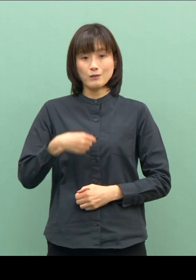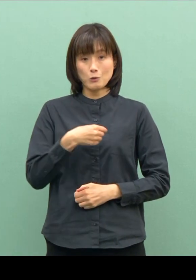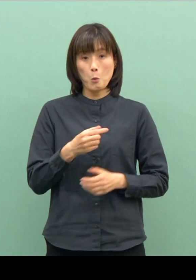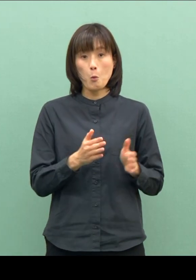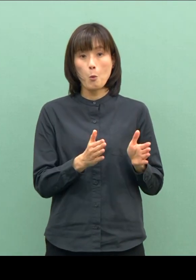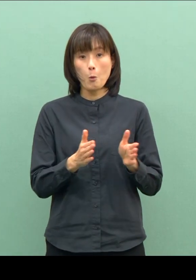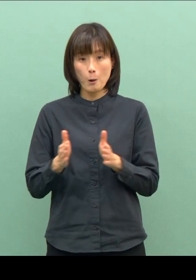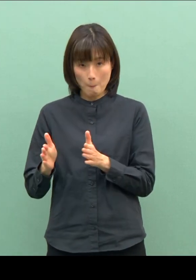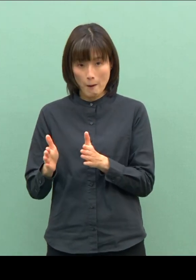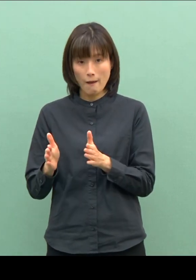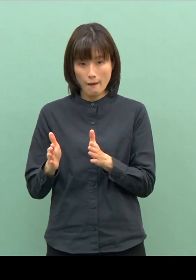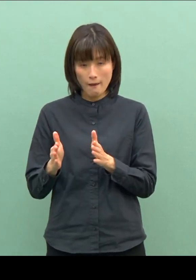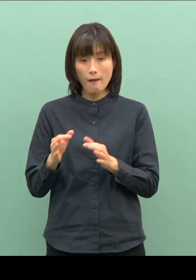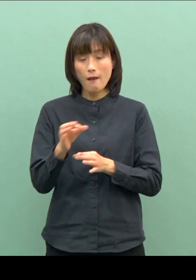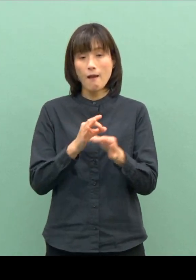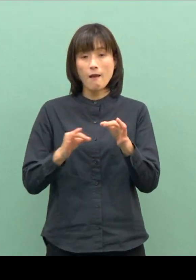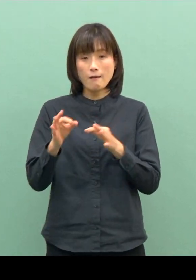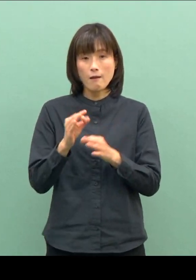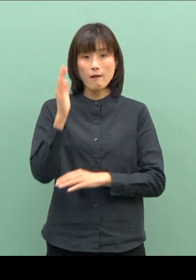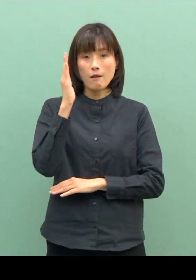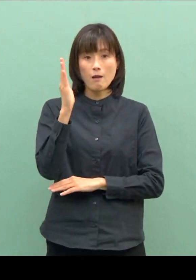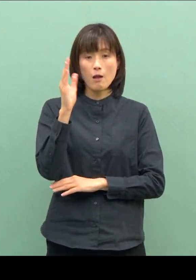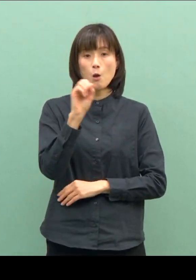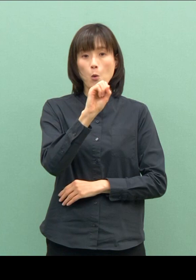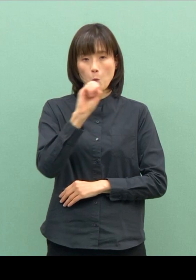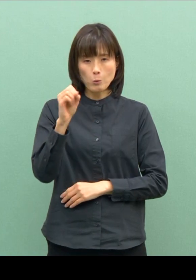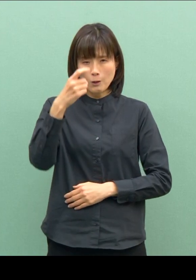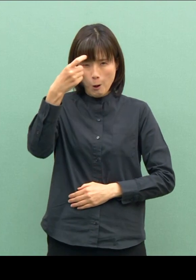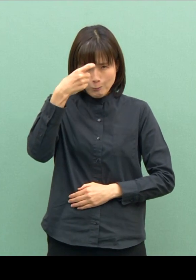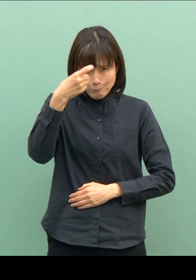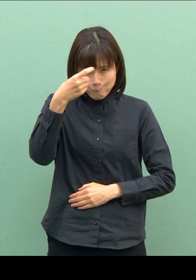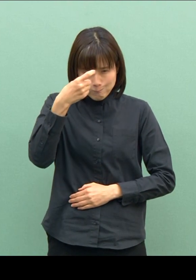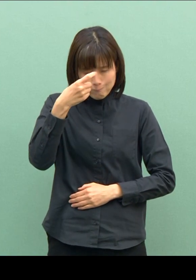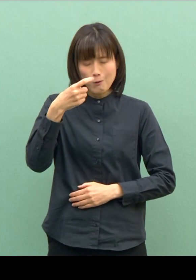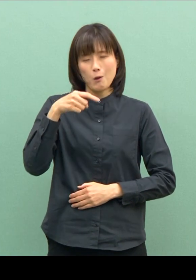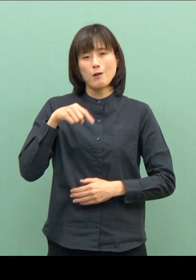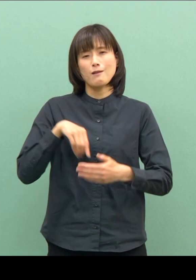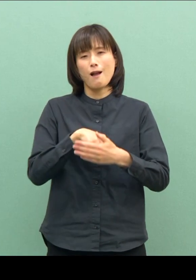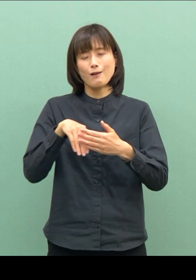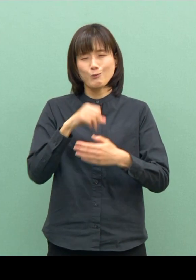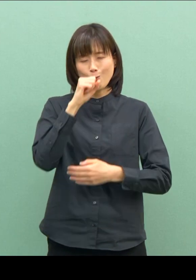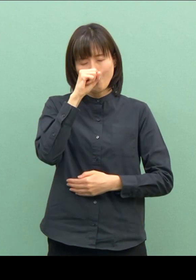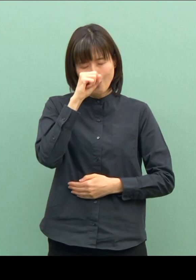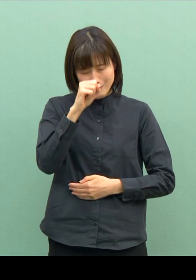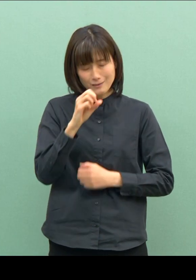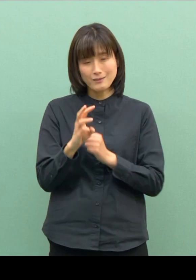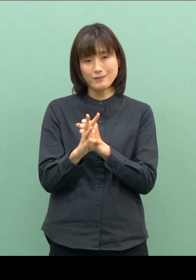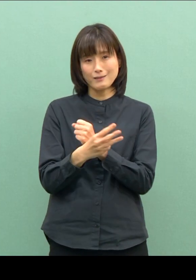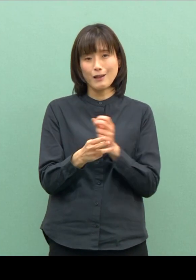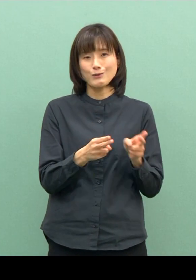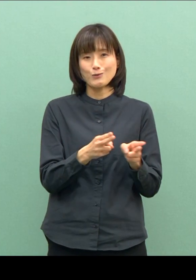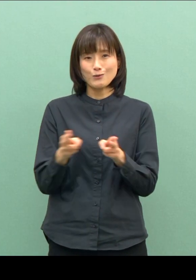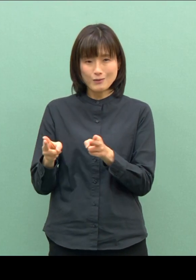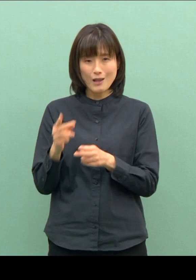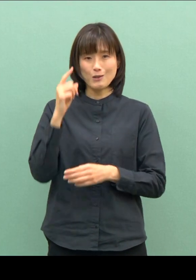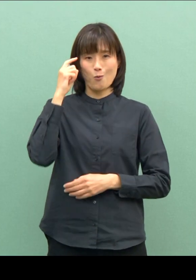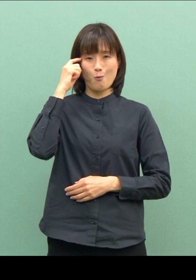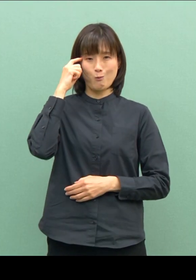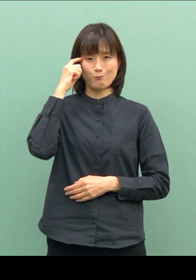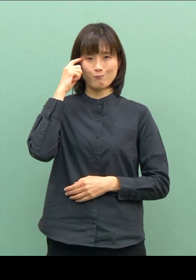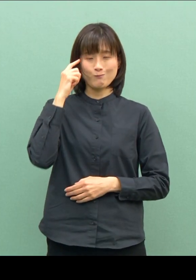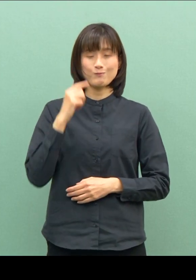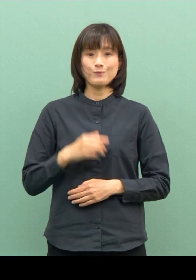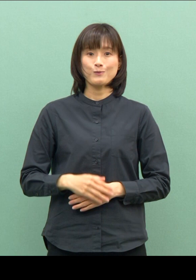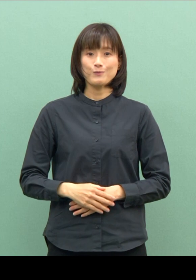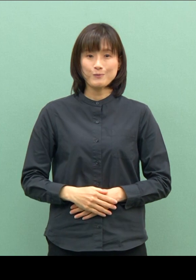る前の心構えや経営面などの講座も受けれることができて、とても充実した研修制度だったと